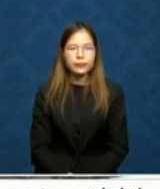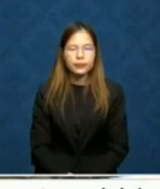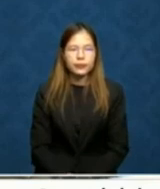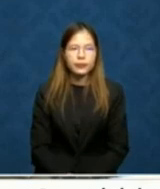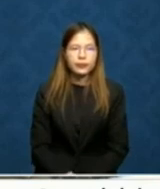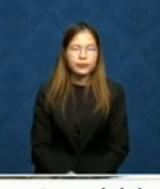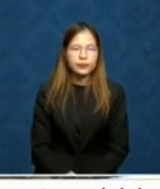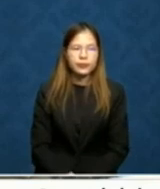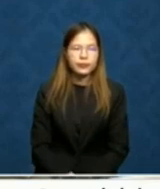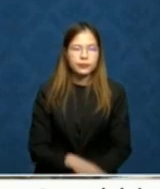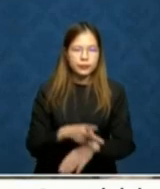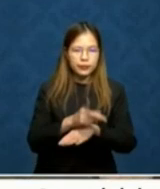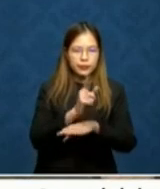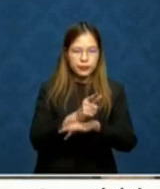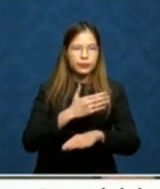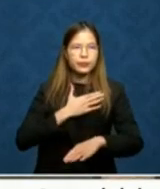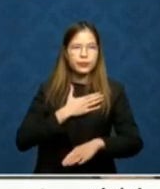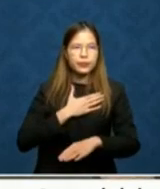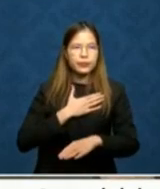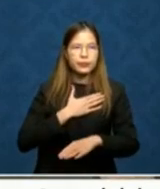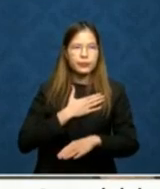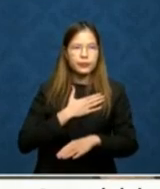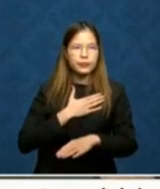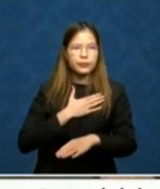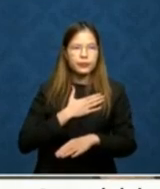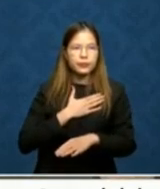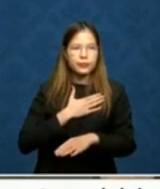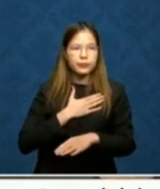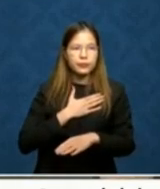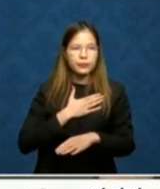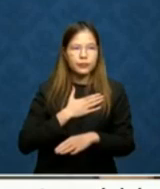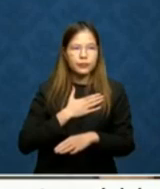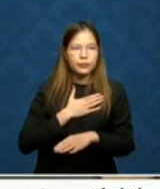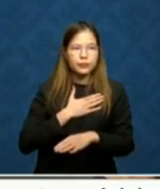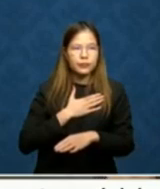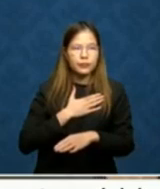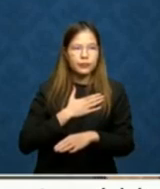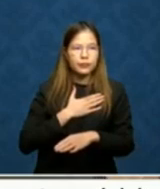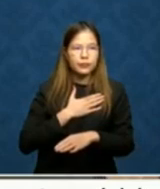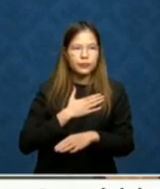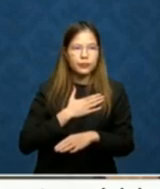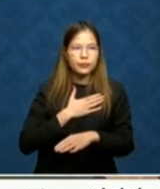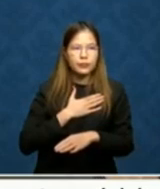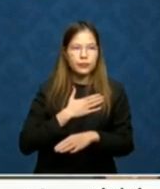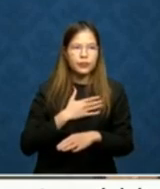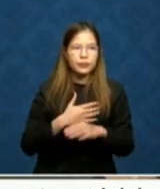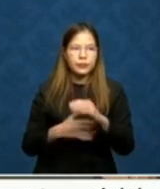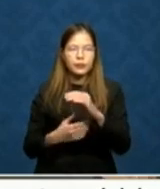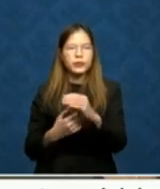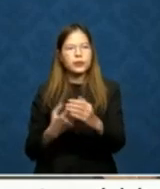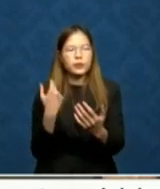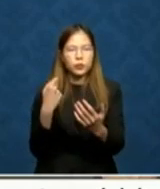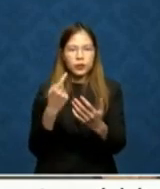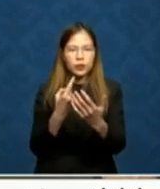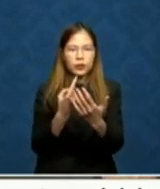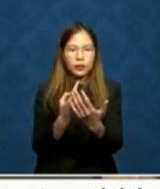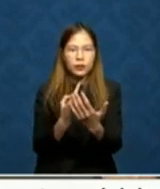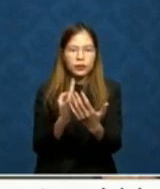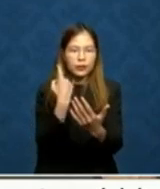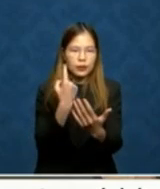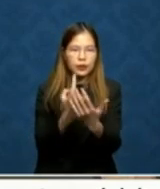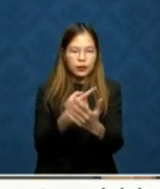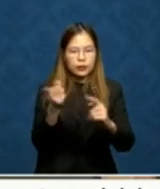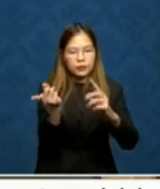เรียนท่านประธานสภาค่ะดิฉันสิริรพัฒน์กองตักการนะคะผู้แทนราษฎรจากบางกะปิวังทองหลางกรุงเทพมหานครพรรคก้าวไกลค่ะในวันนี้นะค